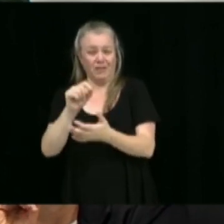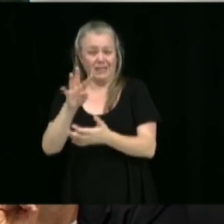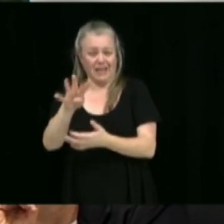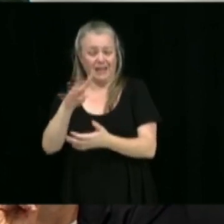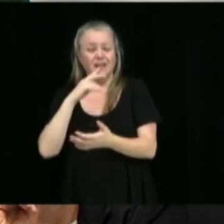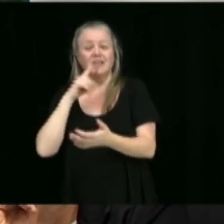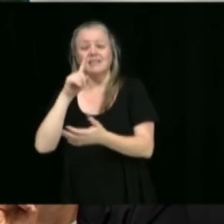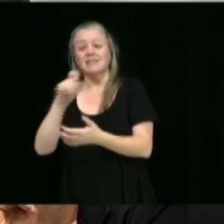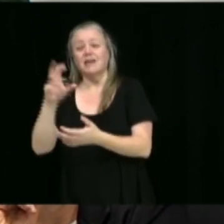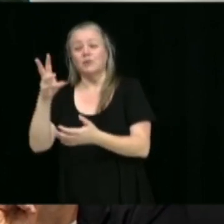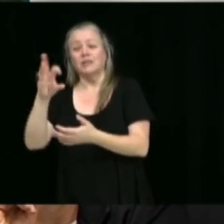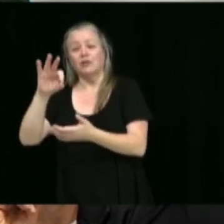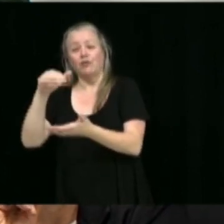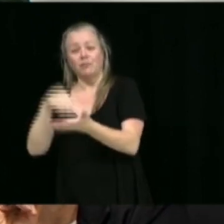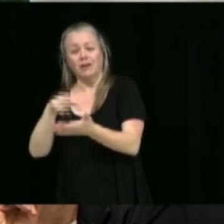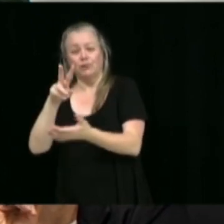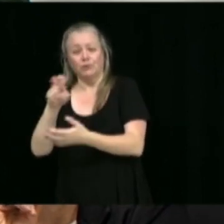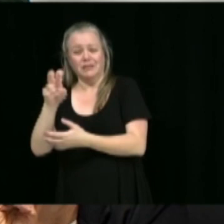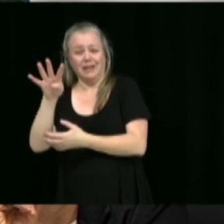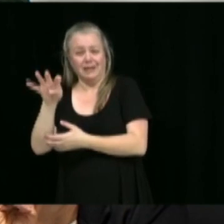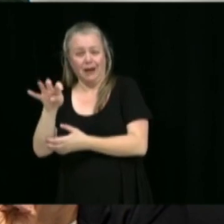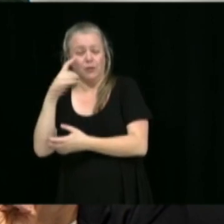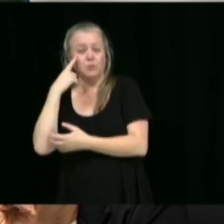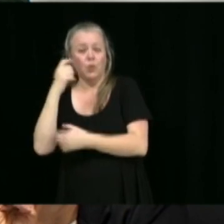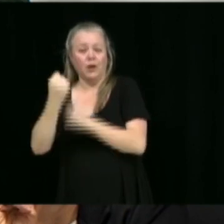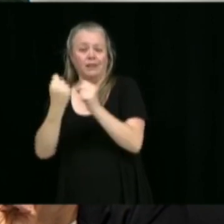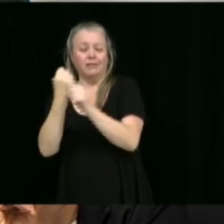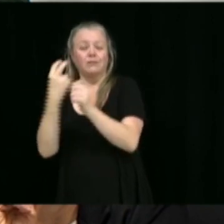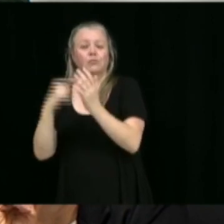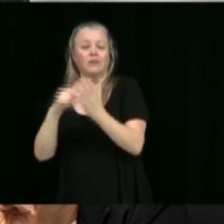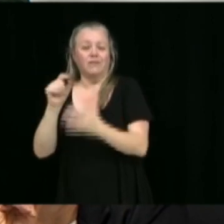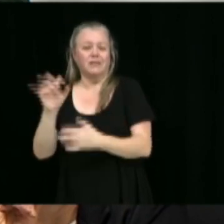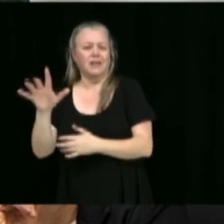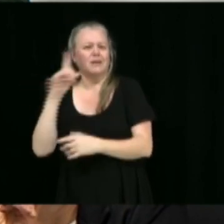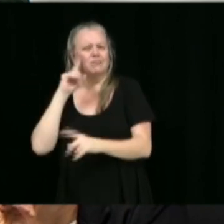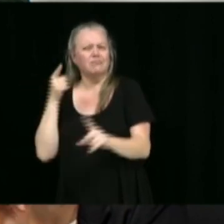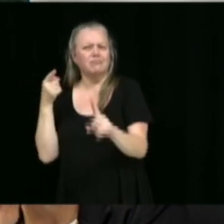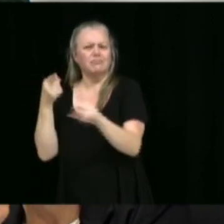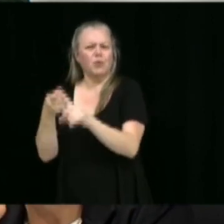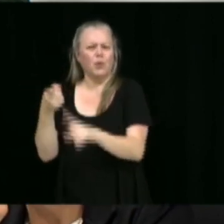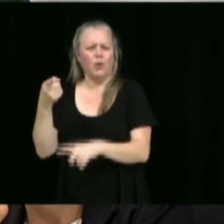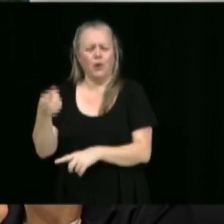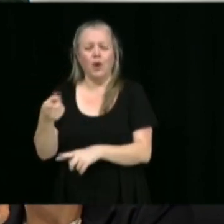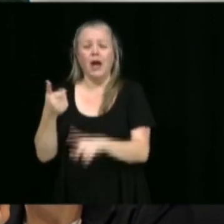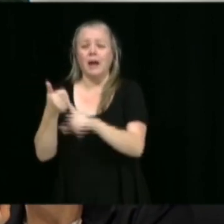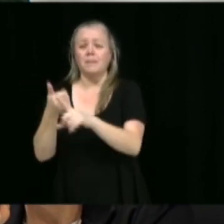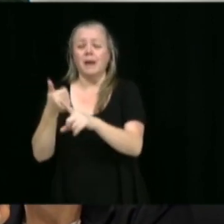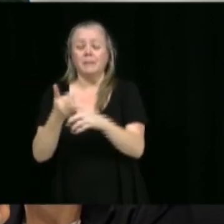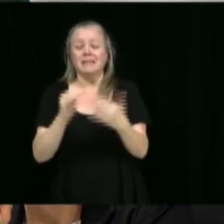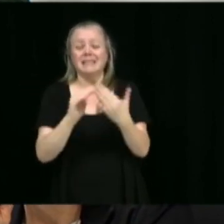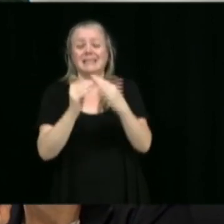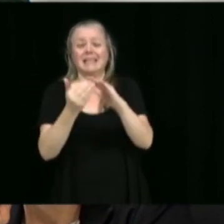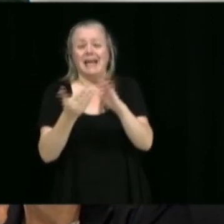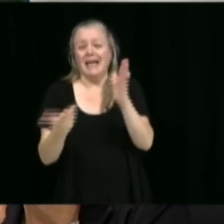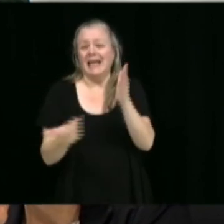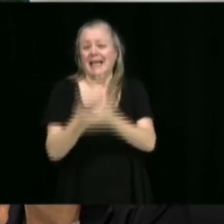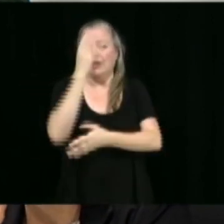169 940 pour l'année 2025, en vue de la réalisation de son projet de cité de l'innovation